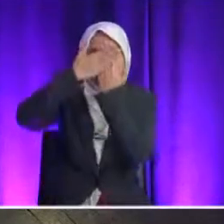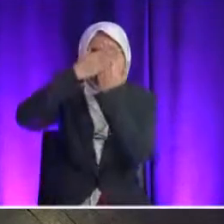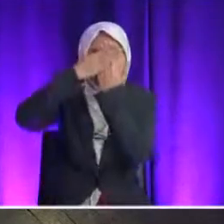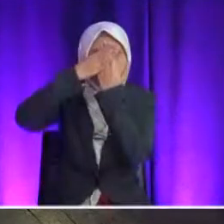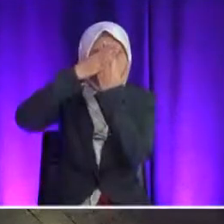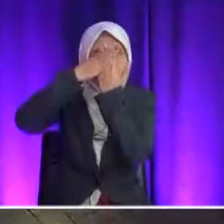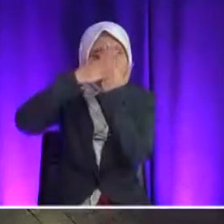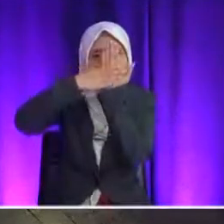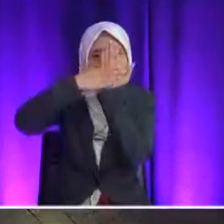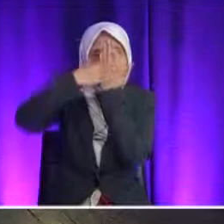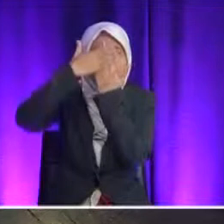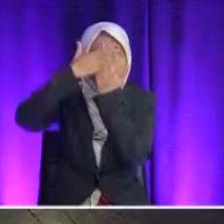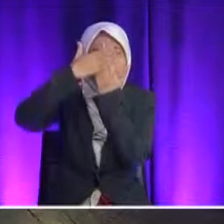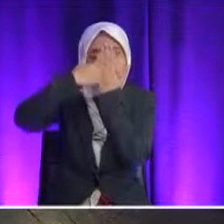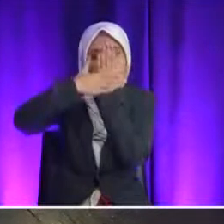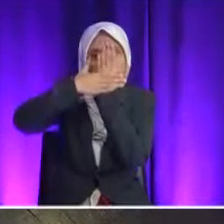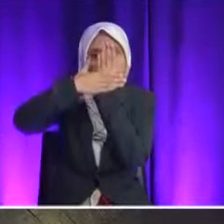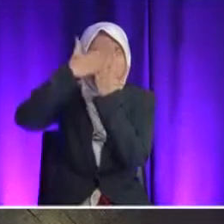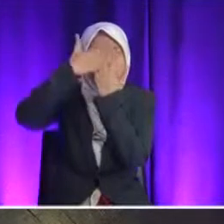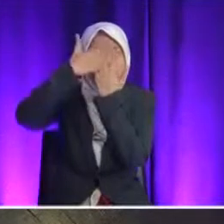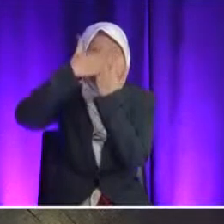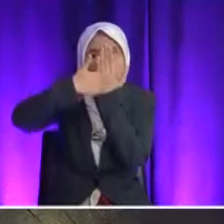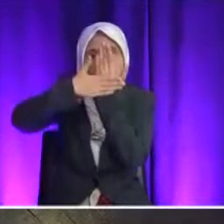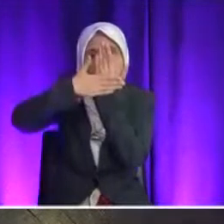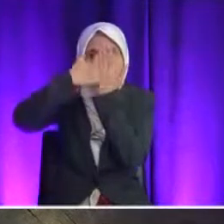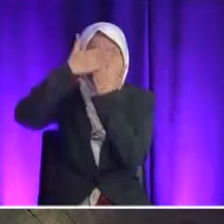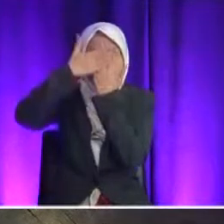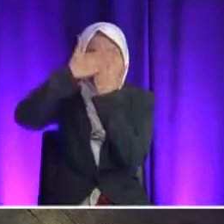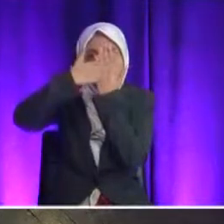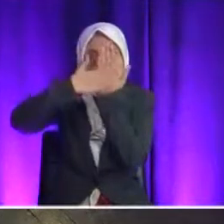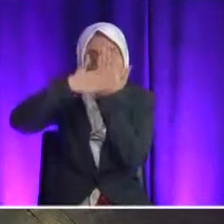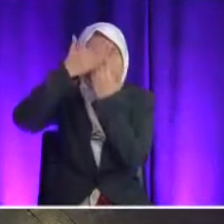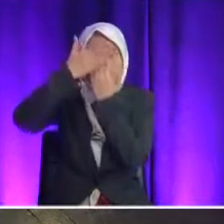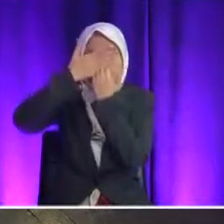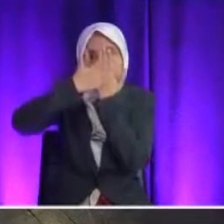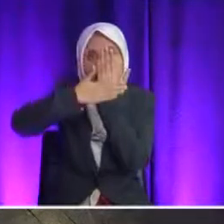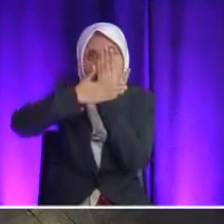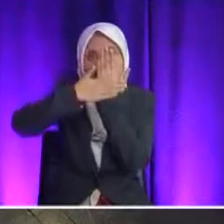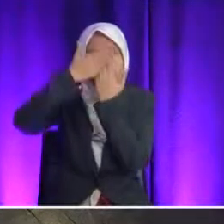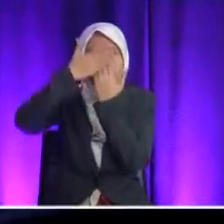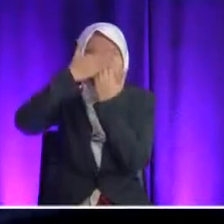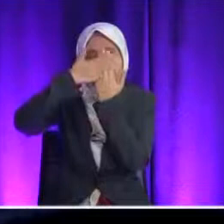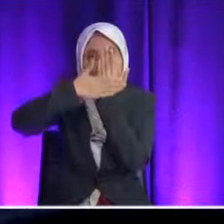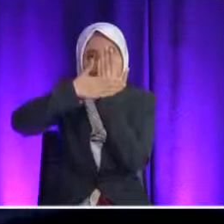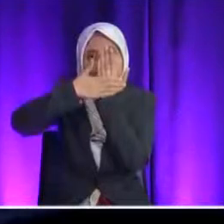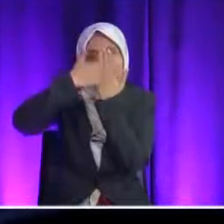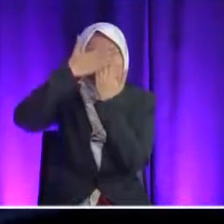jatuh atas bawah atas bawah atas bawah atas bawah